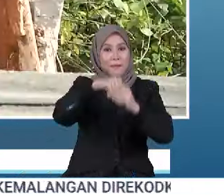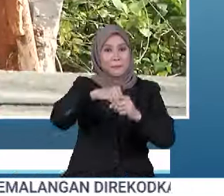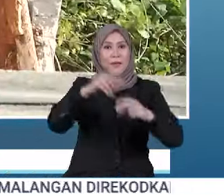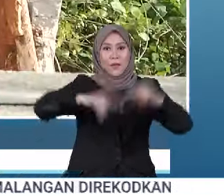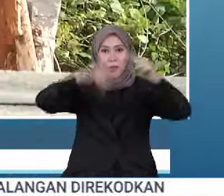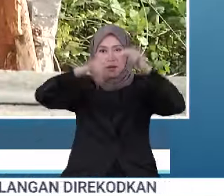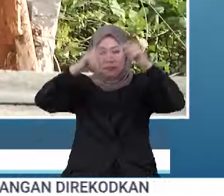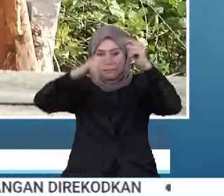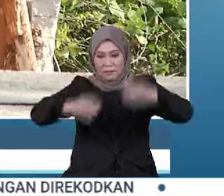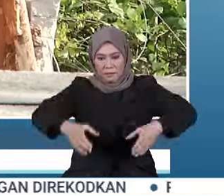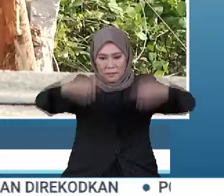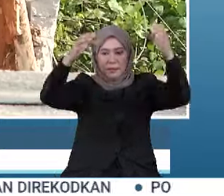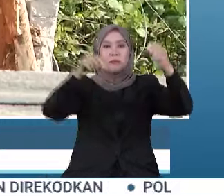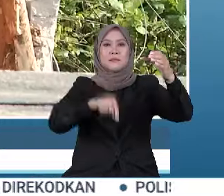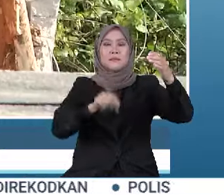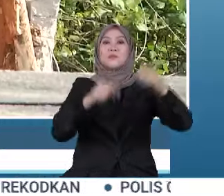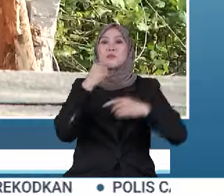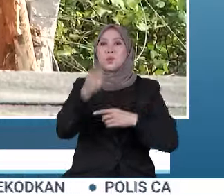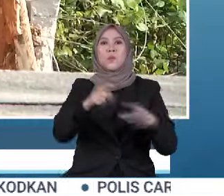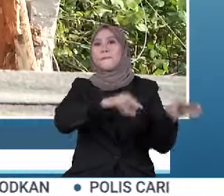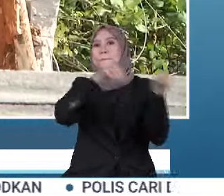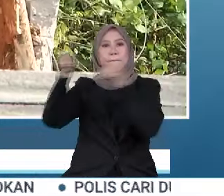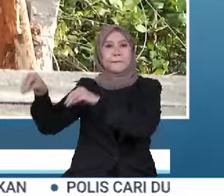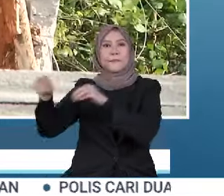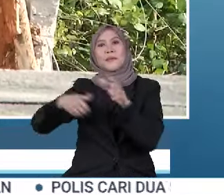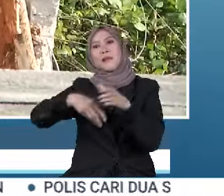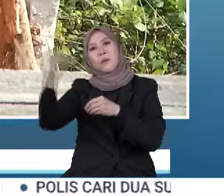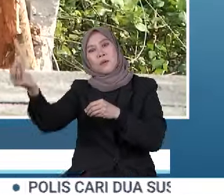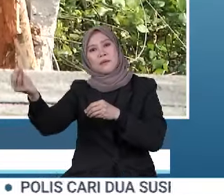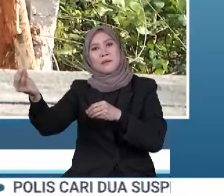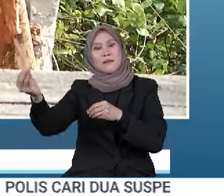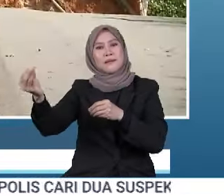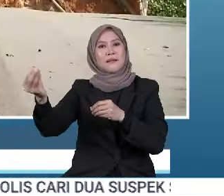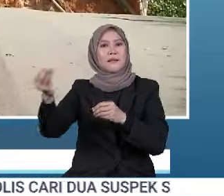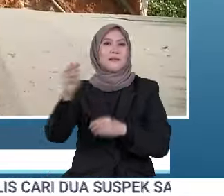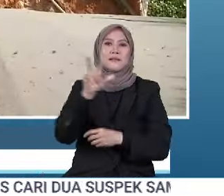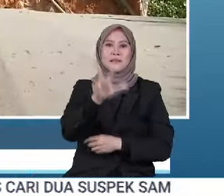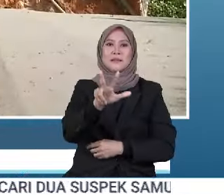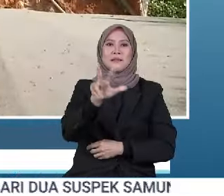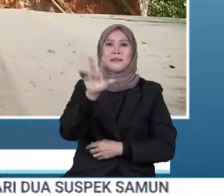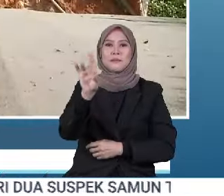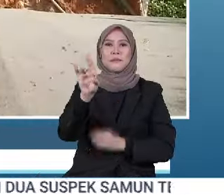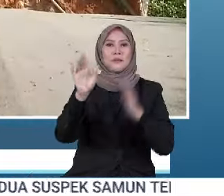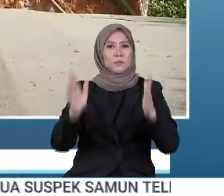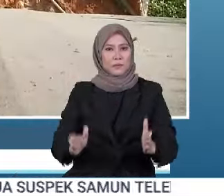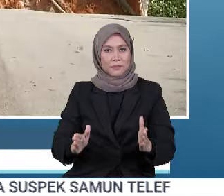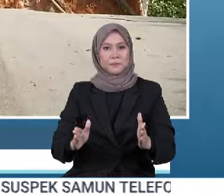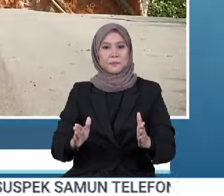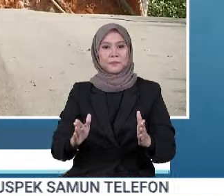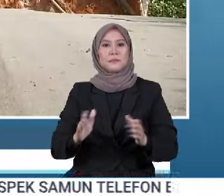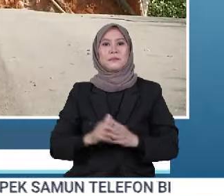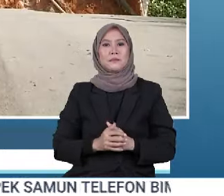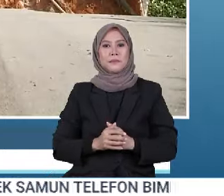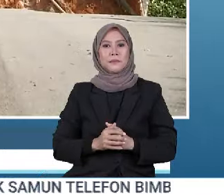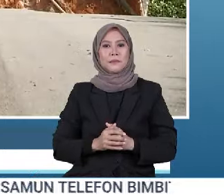Akademi supaya telah berpindah keluar itu seramai 38 orang dan